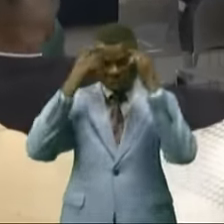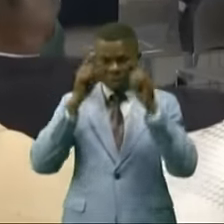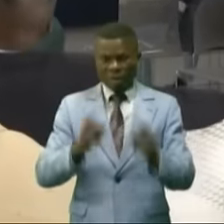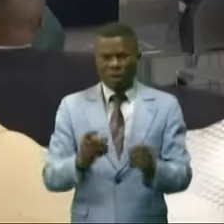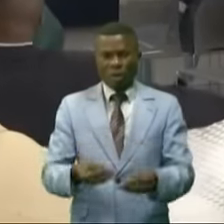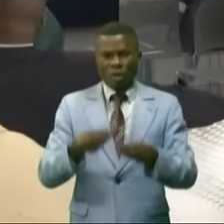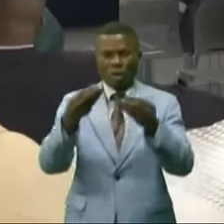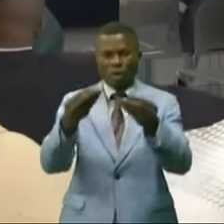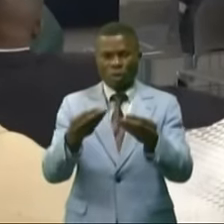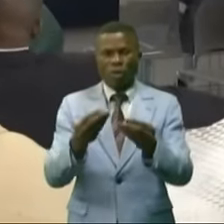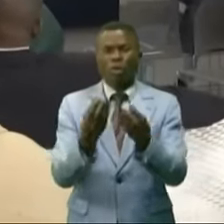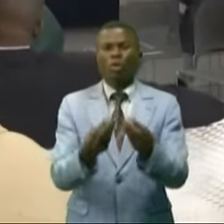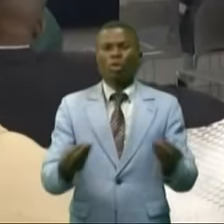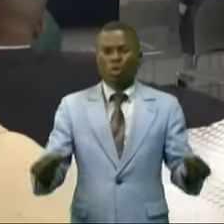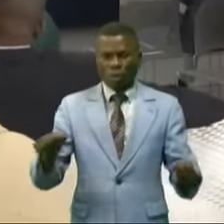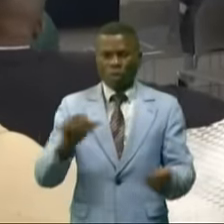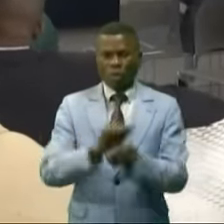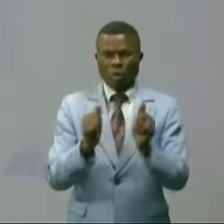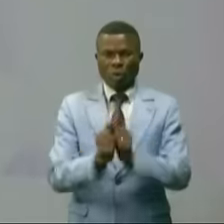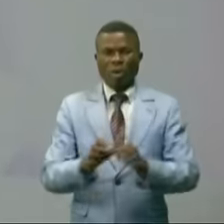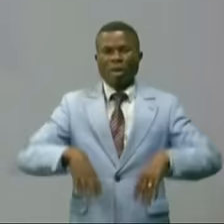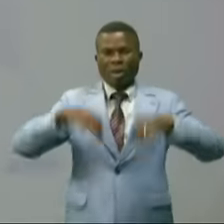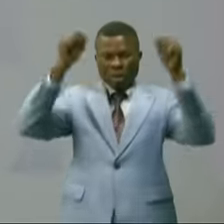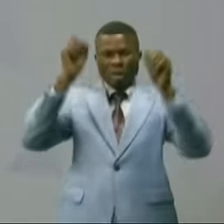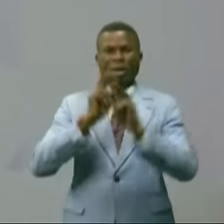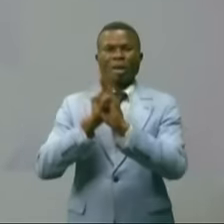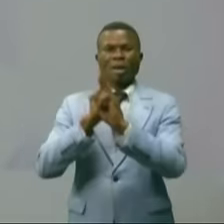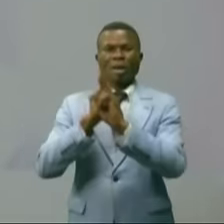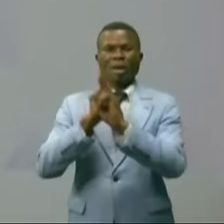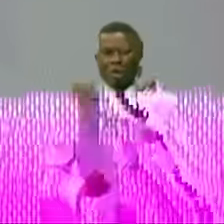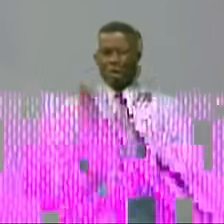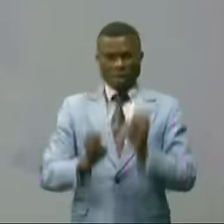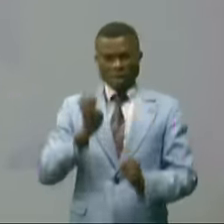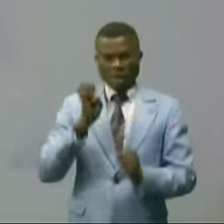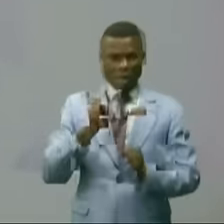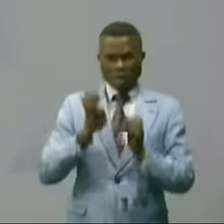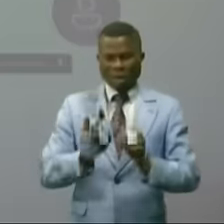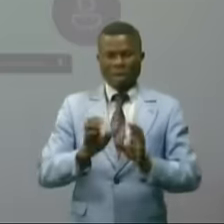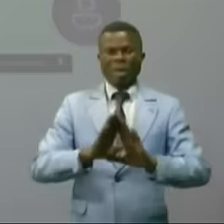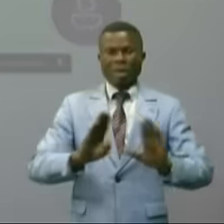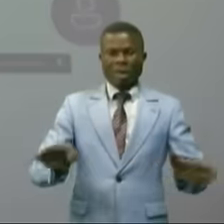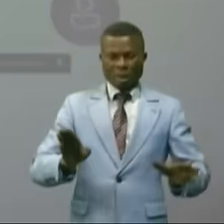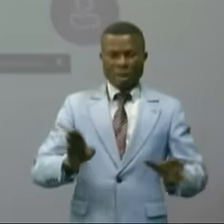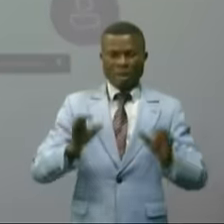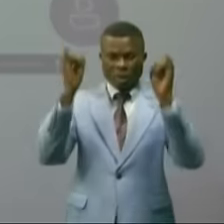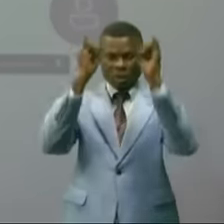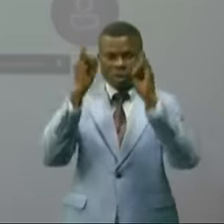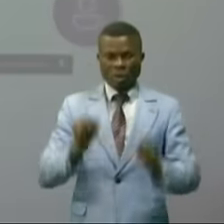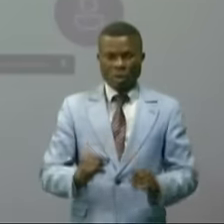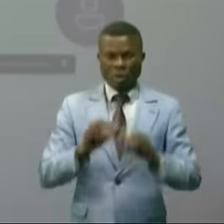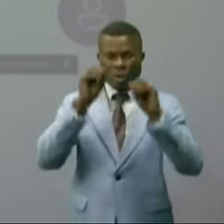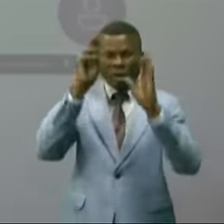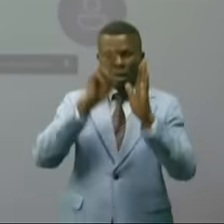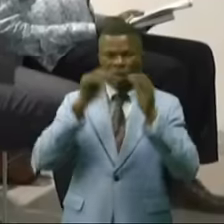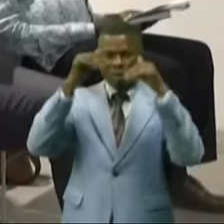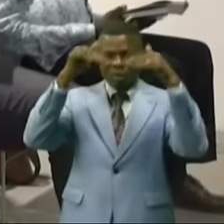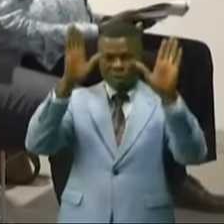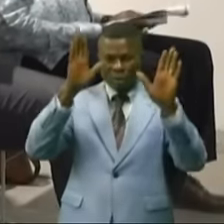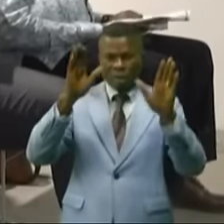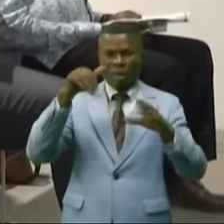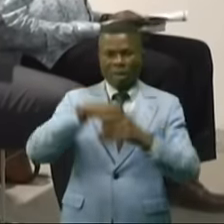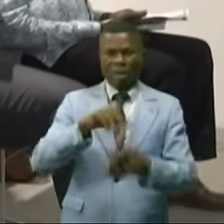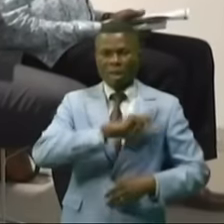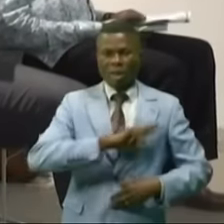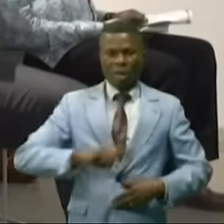et d'apporter certaines retouches afin de valider le rapport d'évaluation des compétences pupitres numériques dans l'enseignement secondaire en